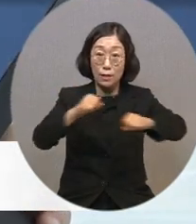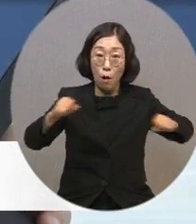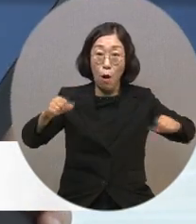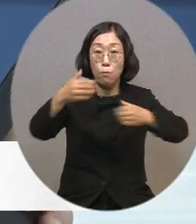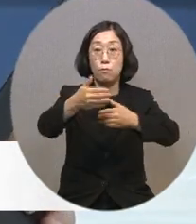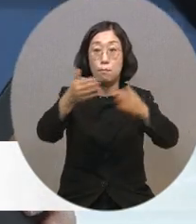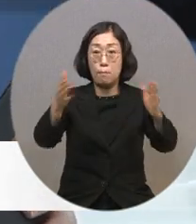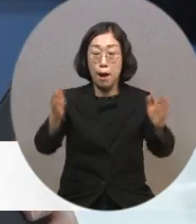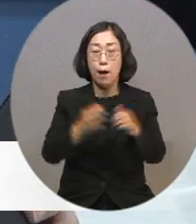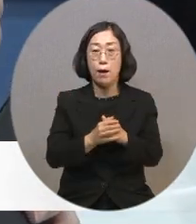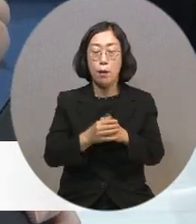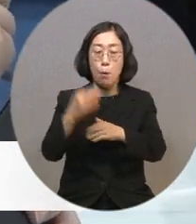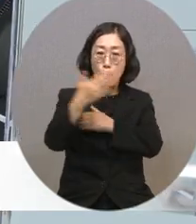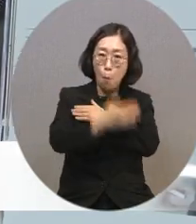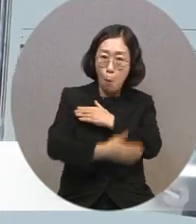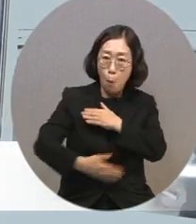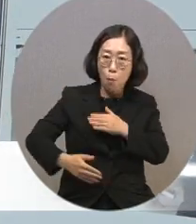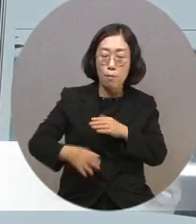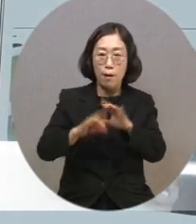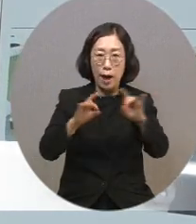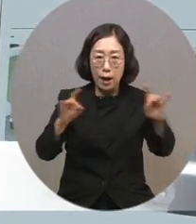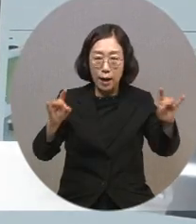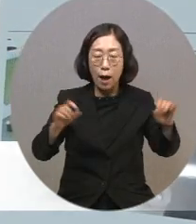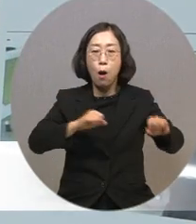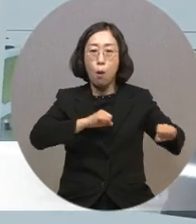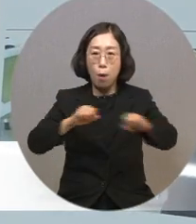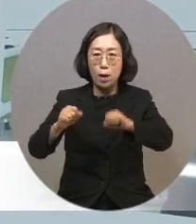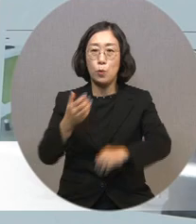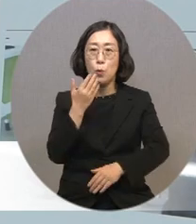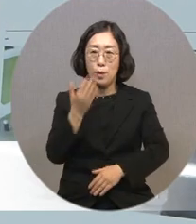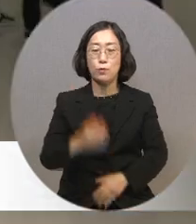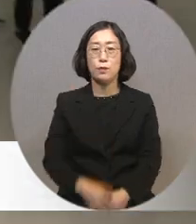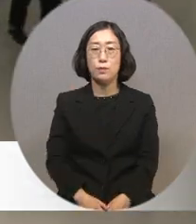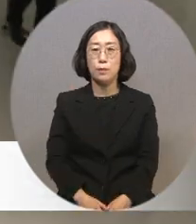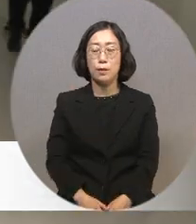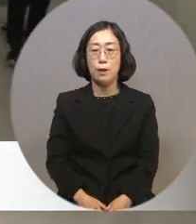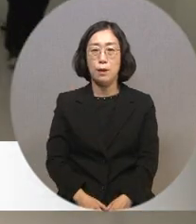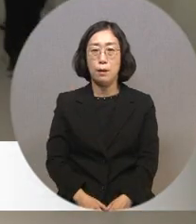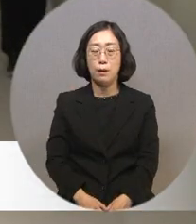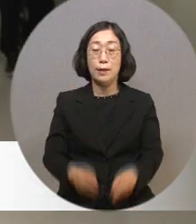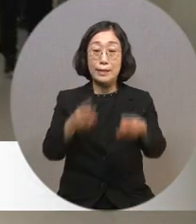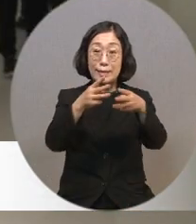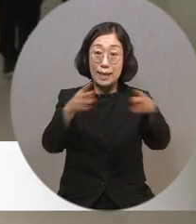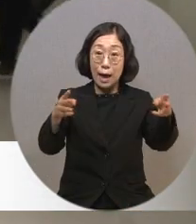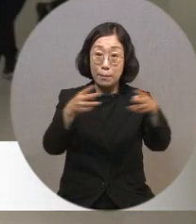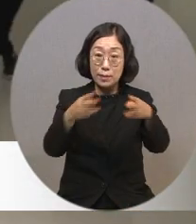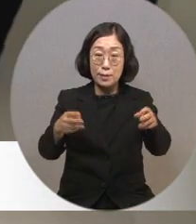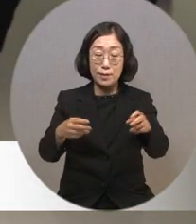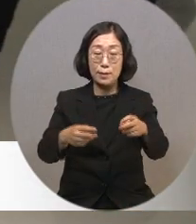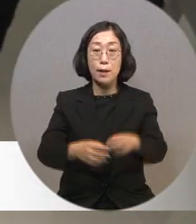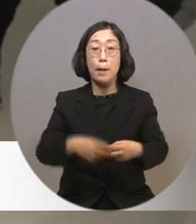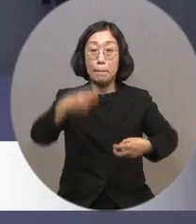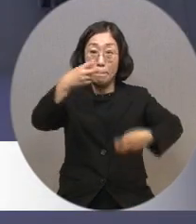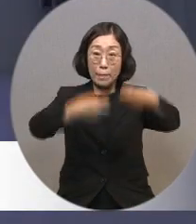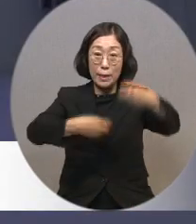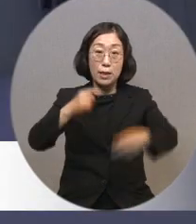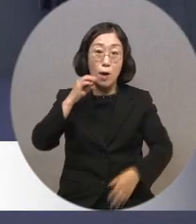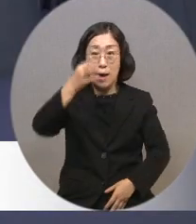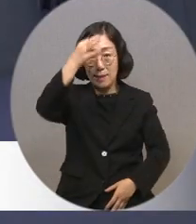다목적실에서는 몸의 감각에 집중한 다양한 활동을 할 수 있습니다. 또 3층 미디어 아트